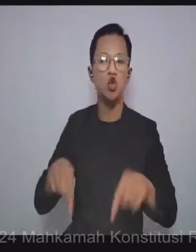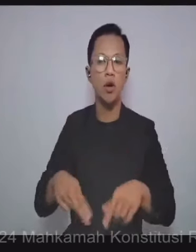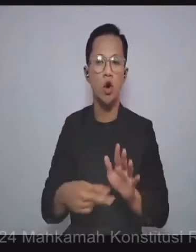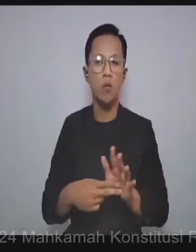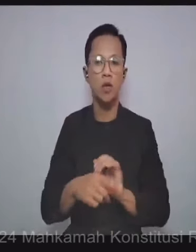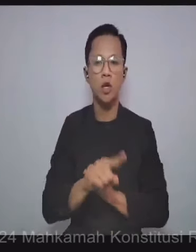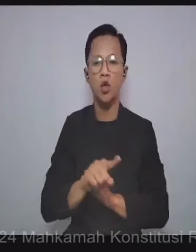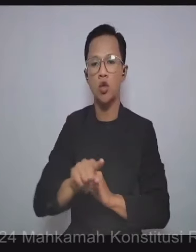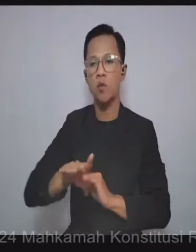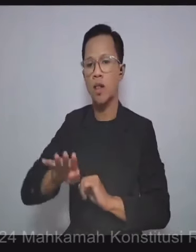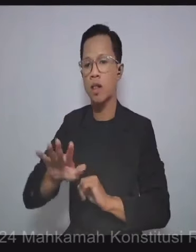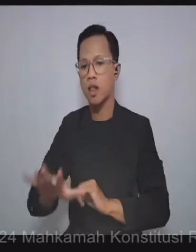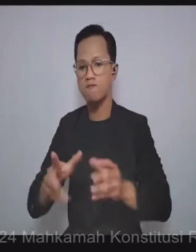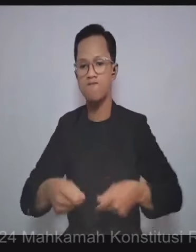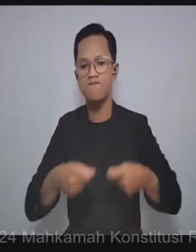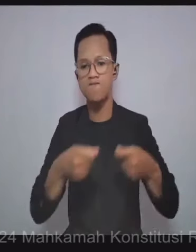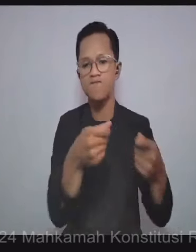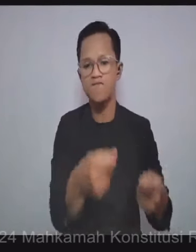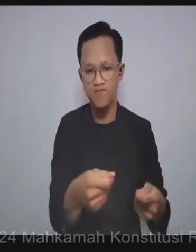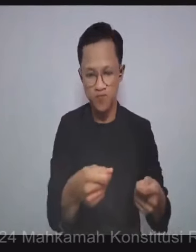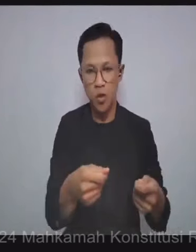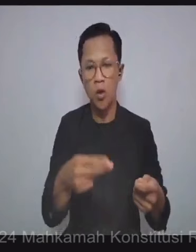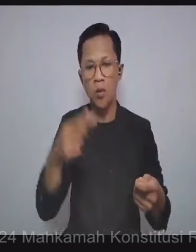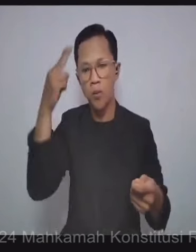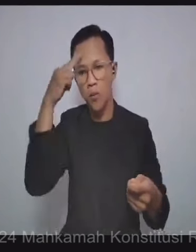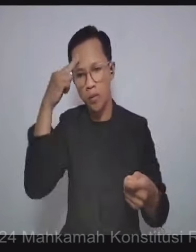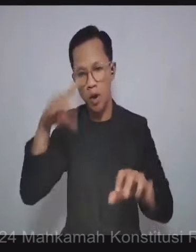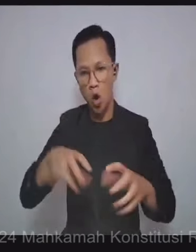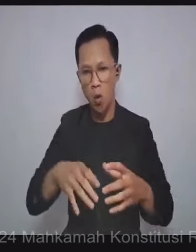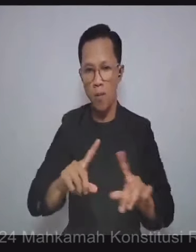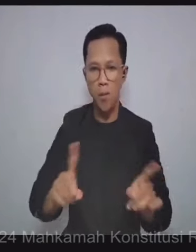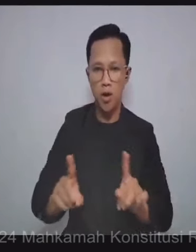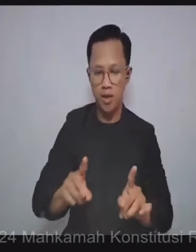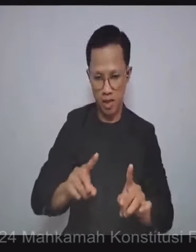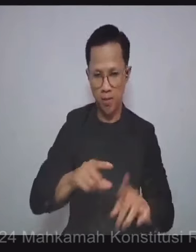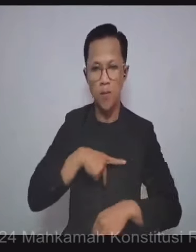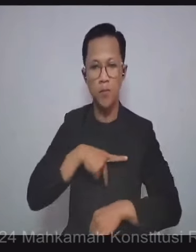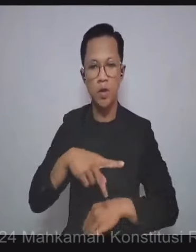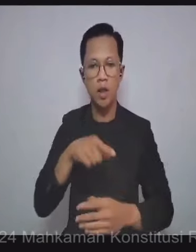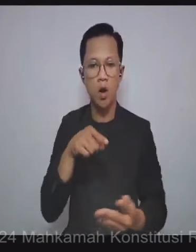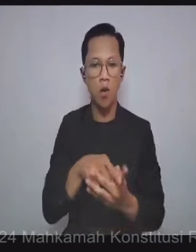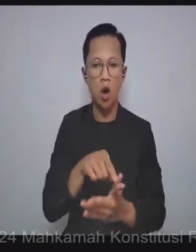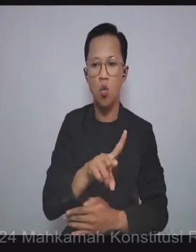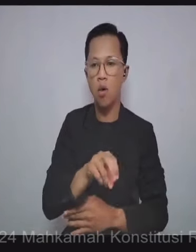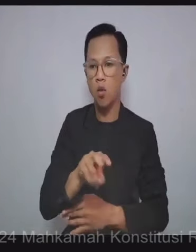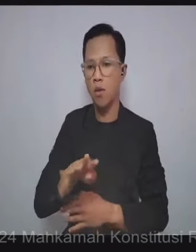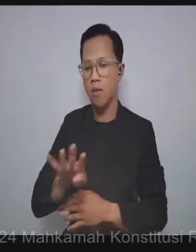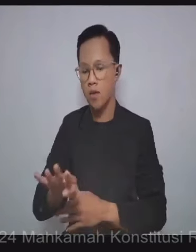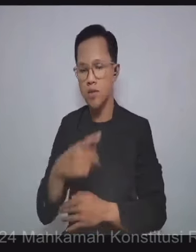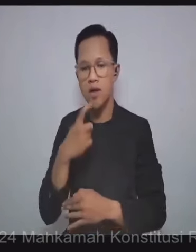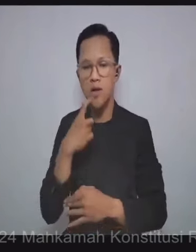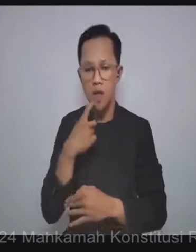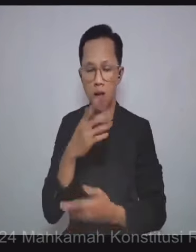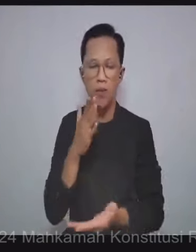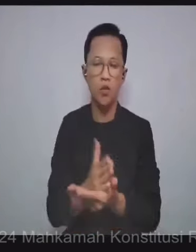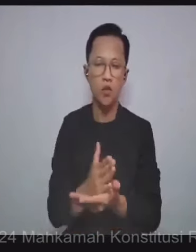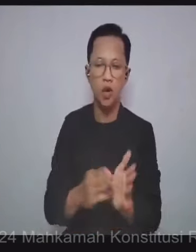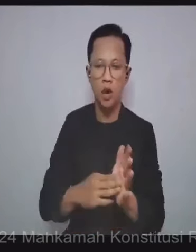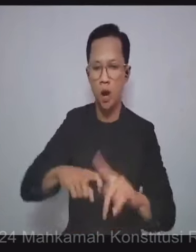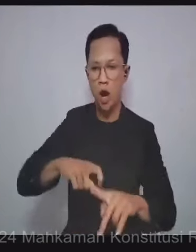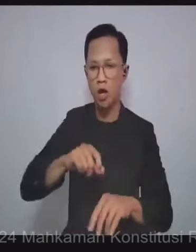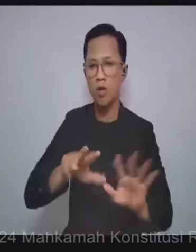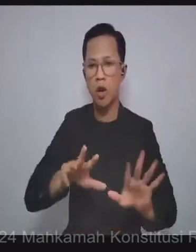145223 kepada pimpinan partai politik peserta pemilu 2024 mengenai tindak lanjut putusan MK 902023 tertanggal